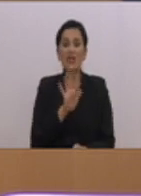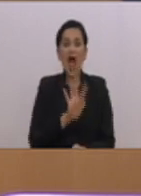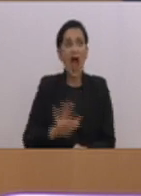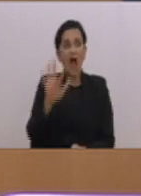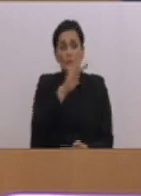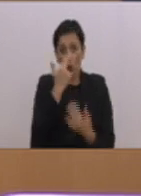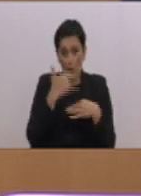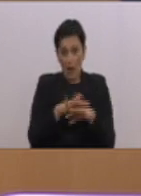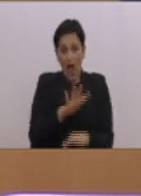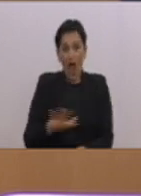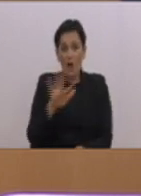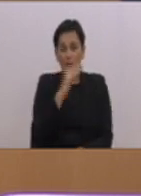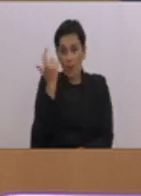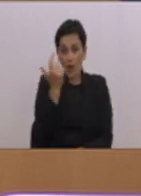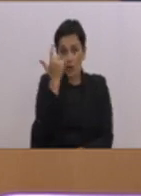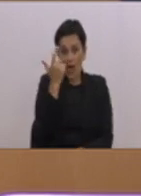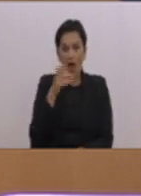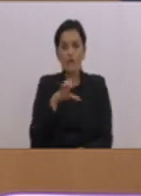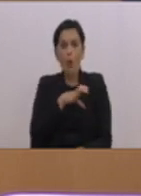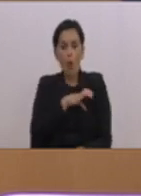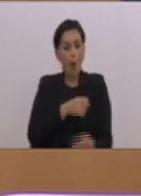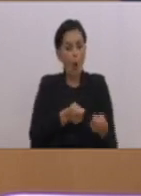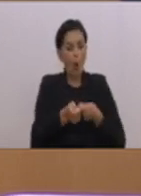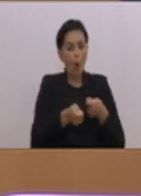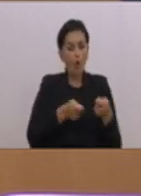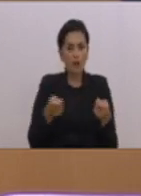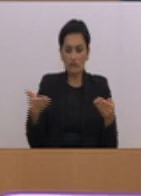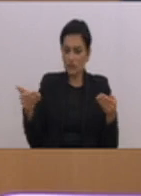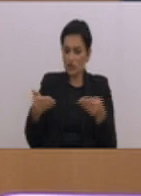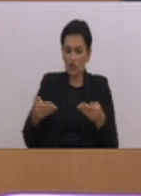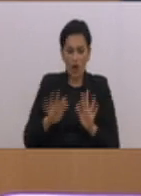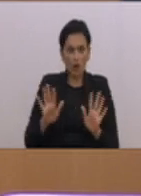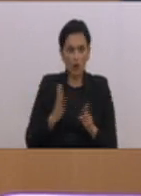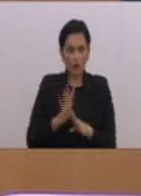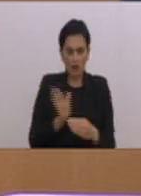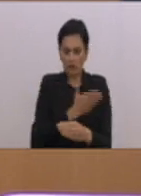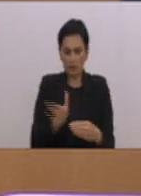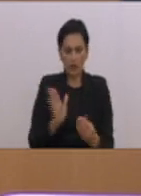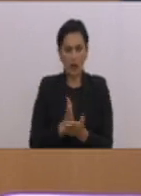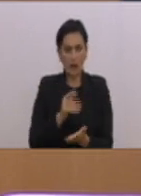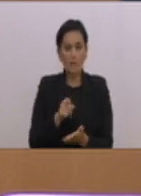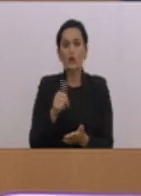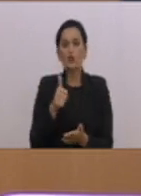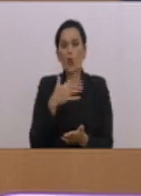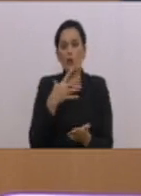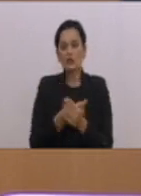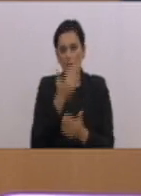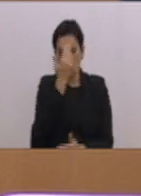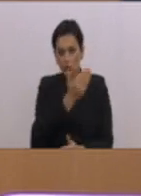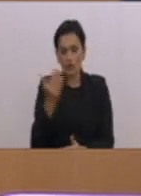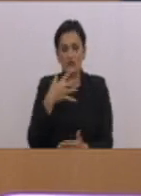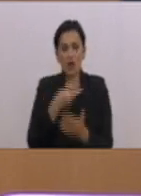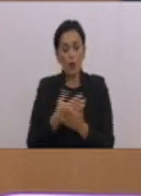რომ ევროპული დემოკრატია და ოლიგარქია შეუთავსებელია ერთმანეთთან, გასაგებია, მაგრამ როგორ შეიძლება ამას მიაღწიო საკუთარი ხალხი, საკუთარი